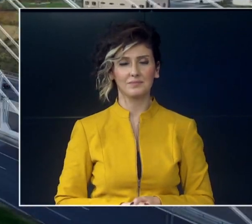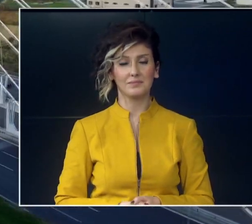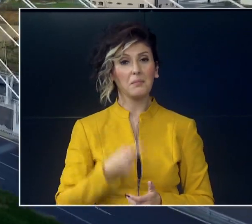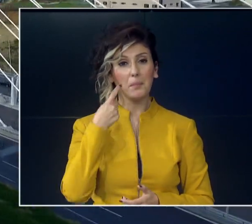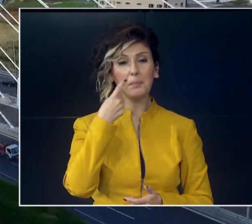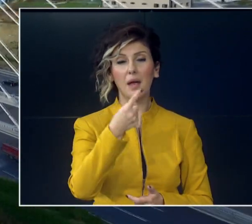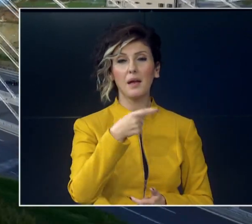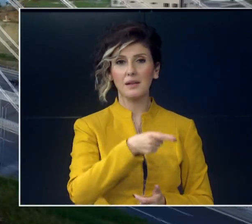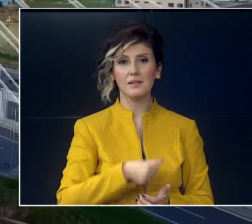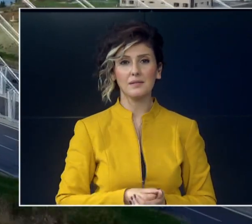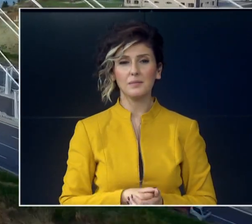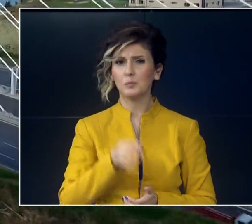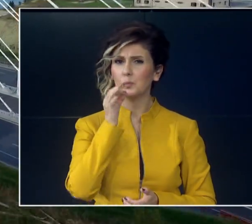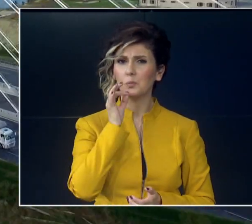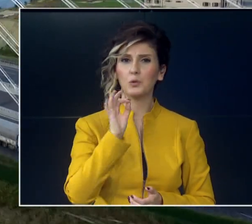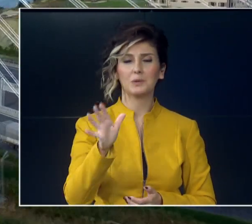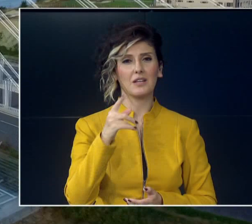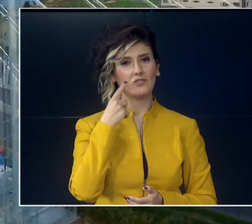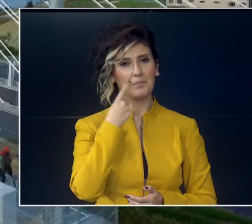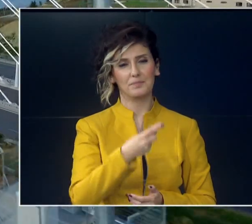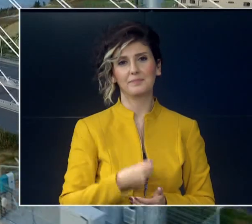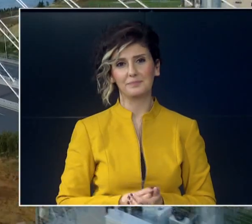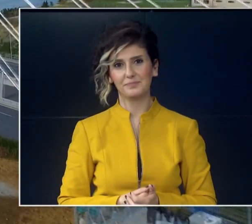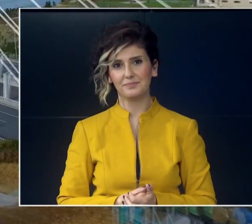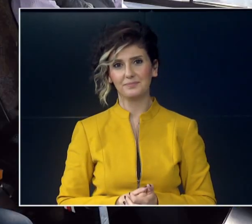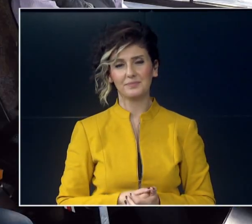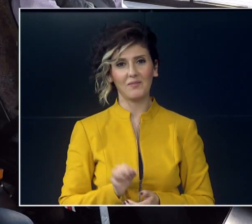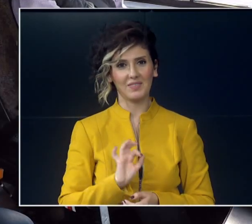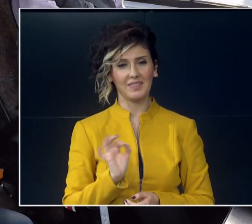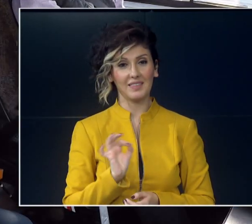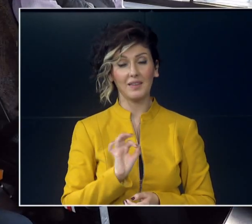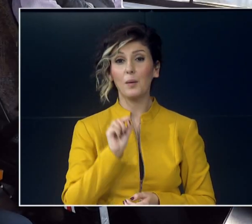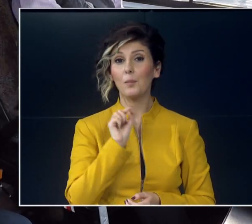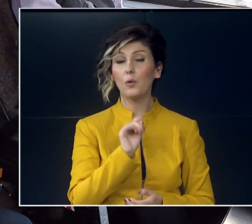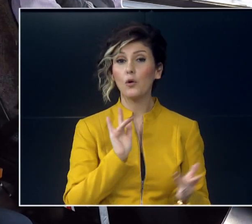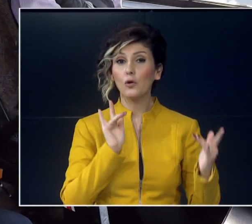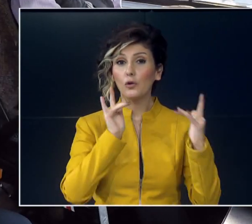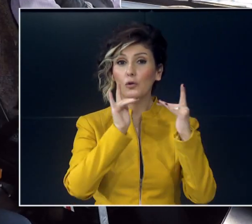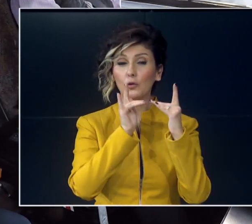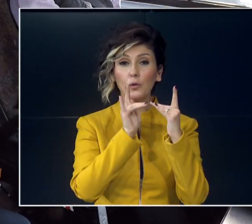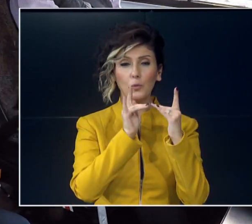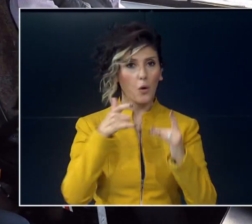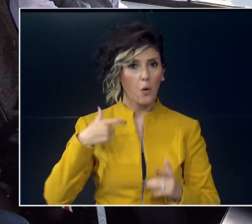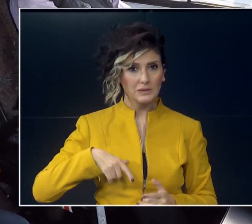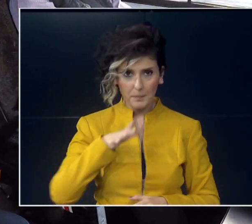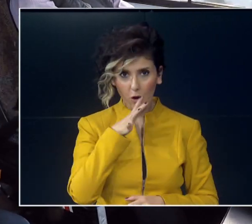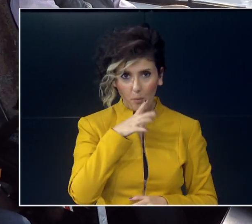Şuraya bak. Muhteşem bir eser. Evet. Bu köprünün özelliğini biliyor